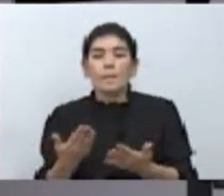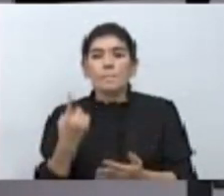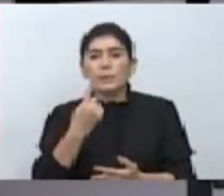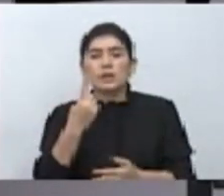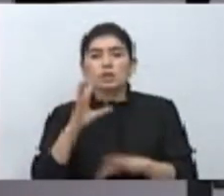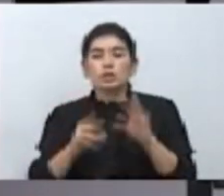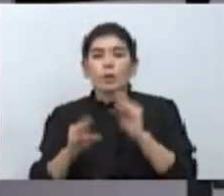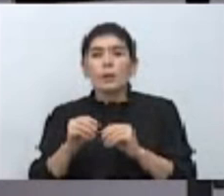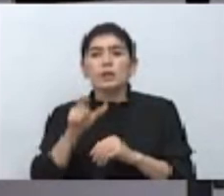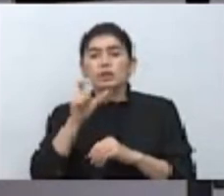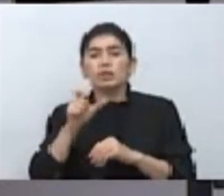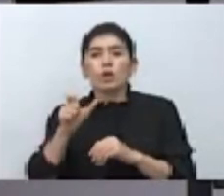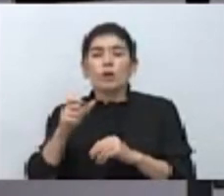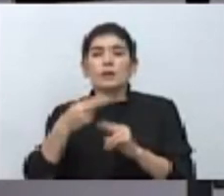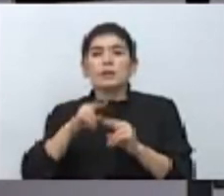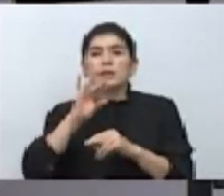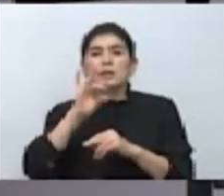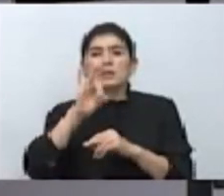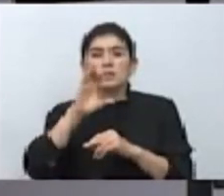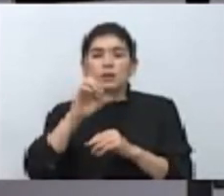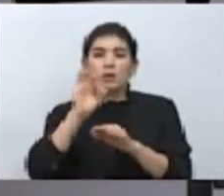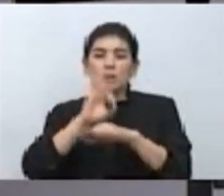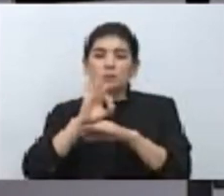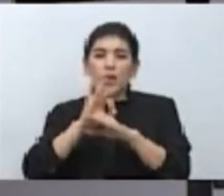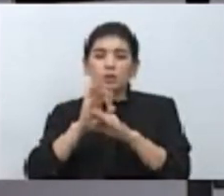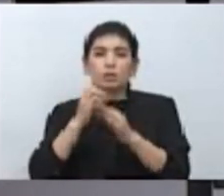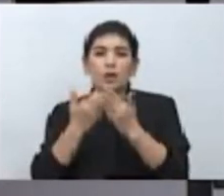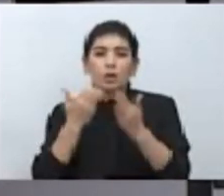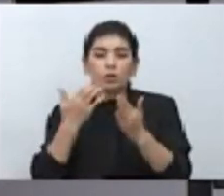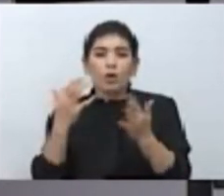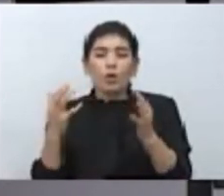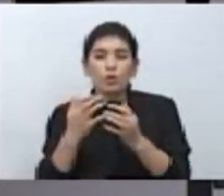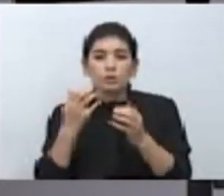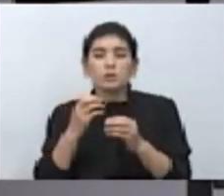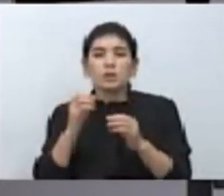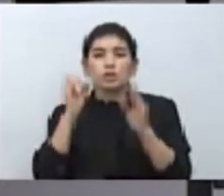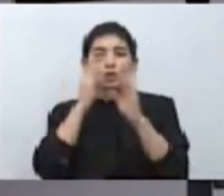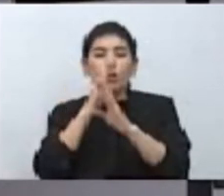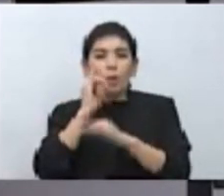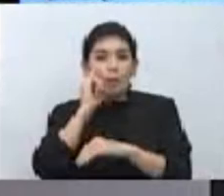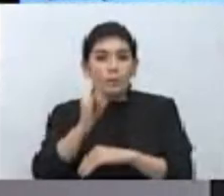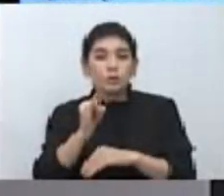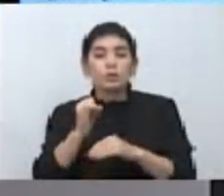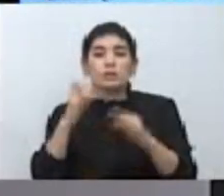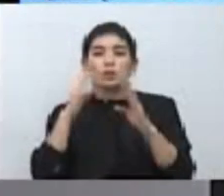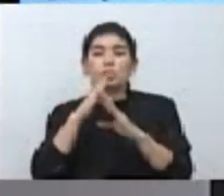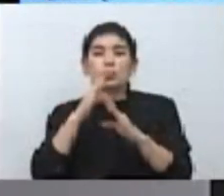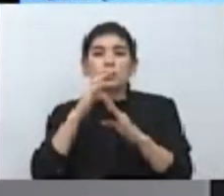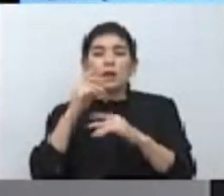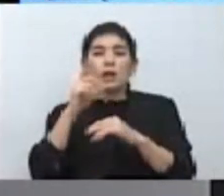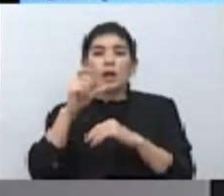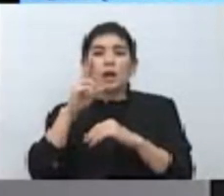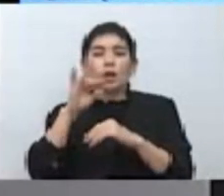Yana o'sha odamlardagi irsiy kasalliklarni oldini olish, ekologiyani yomonlashuvi, ekologiyani